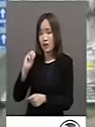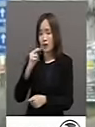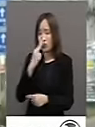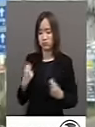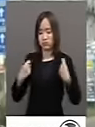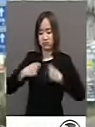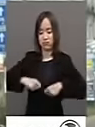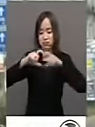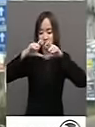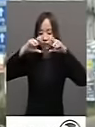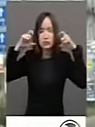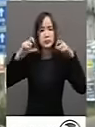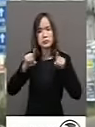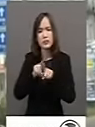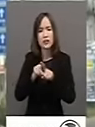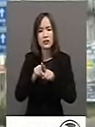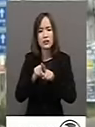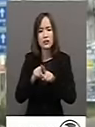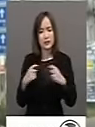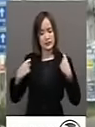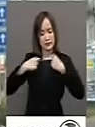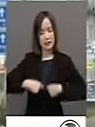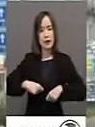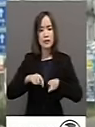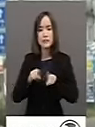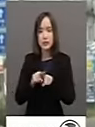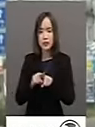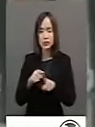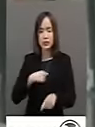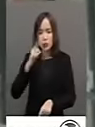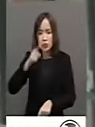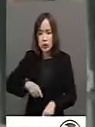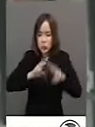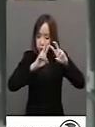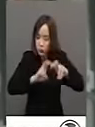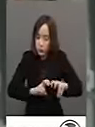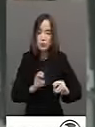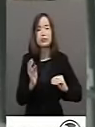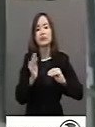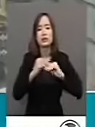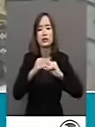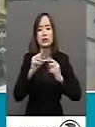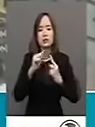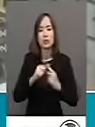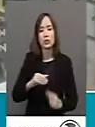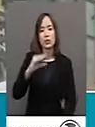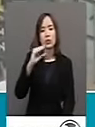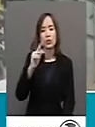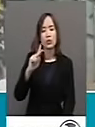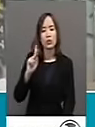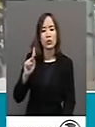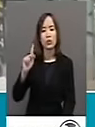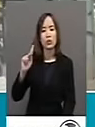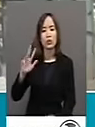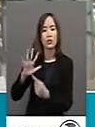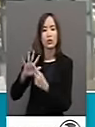ที่ใช้ปกปิดใบหน้าเนี่ยเหมือนกันครับก็เดี๋ยวคงจะต้องเช็คเพิ่มเติมนะครับทั้งที่สภ.โคกขามแล้วก็ที่สมุทรส